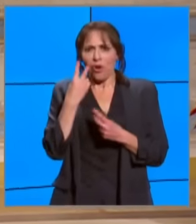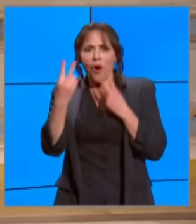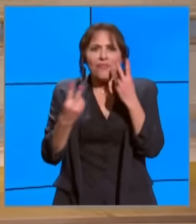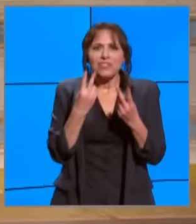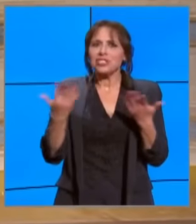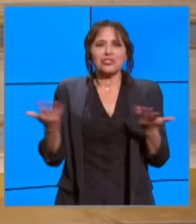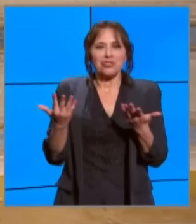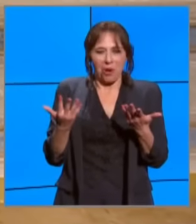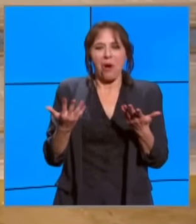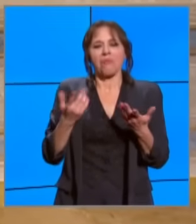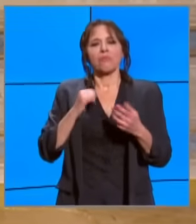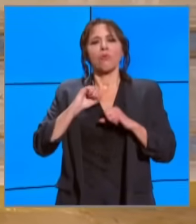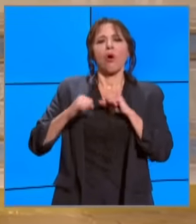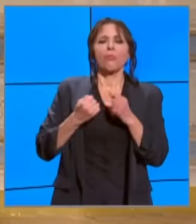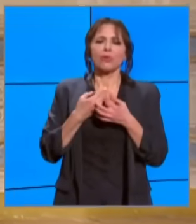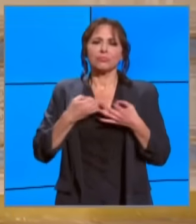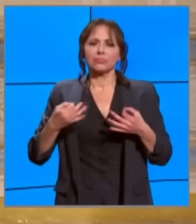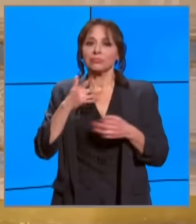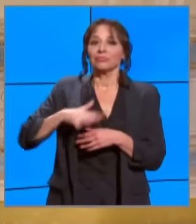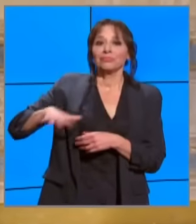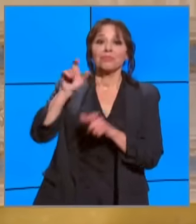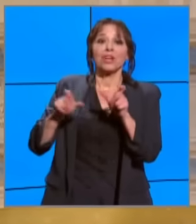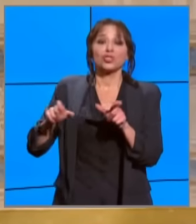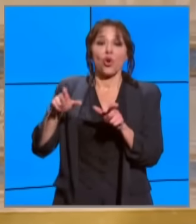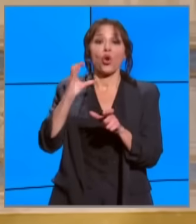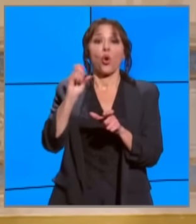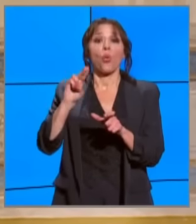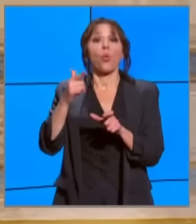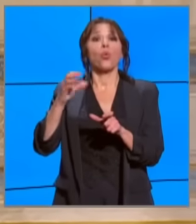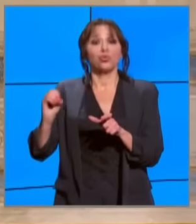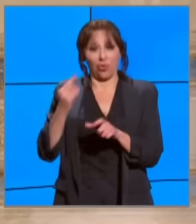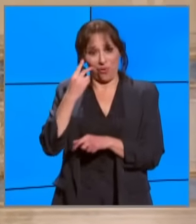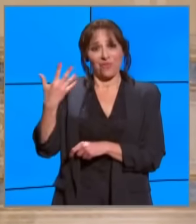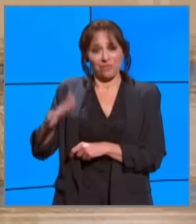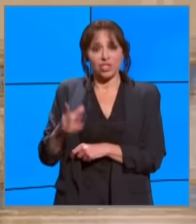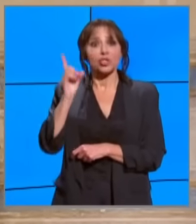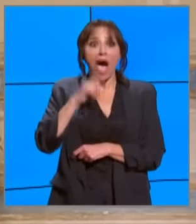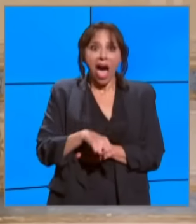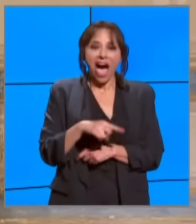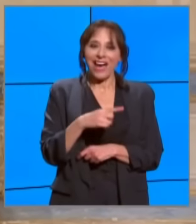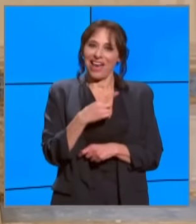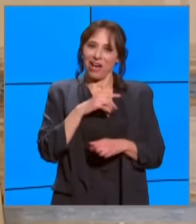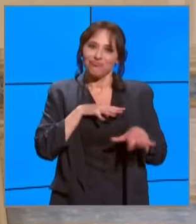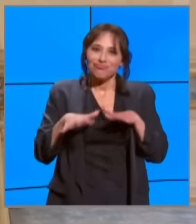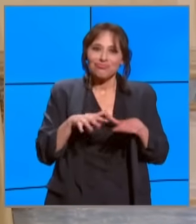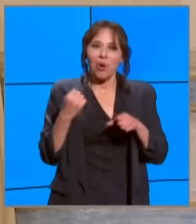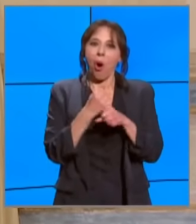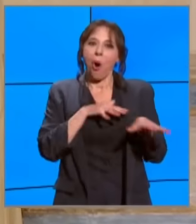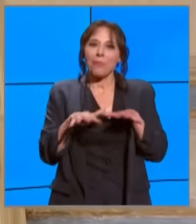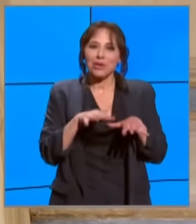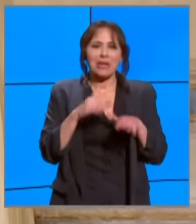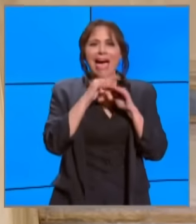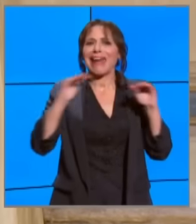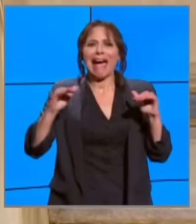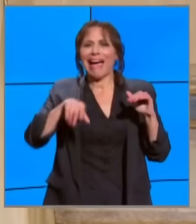nella composta pietà della gente di Cutro Li ho riconosciuti nella operosa solidarietà dei ragazzi di